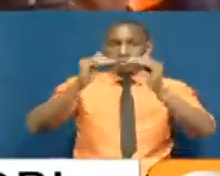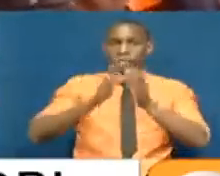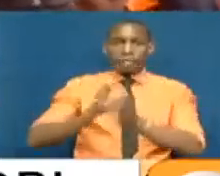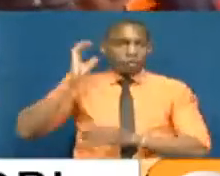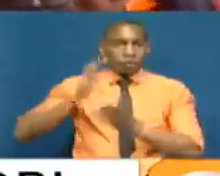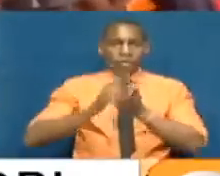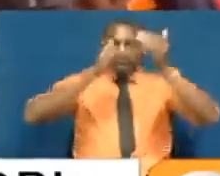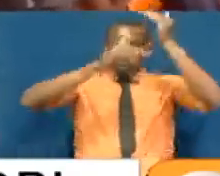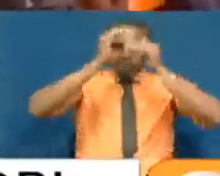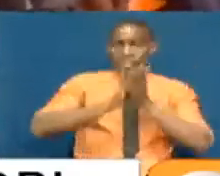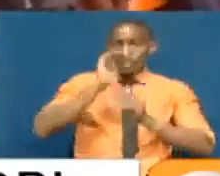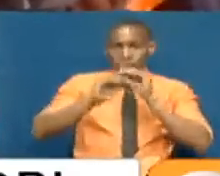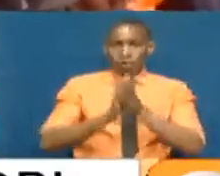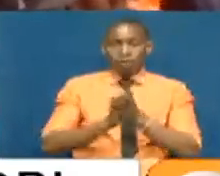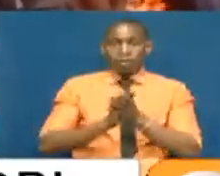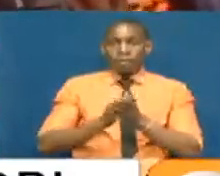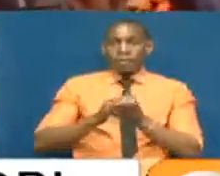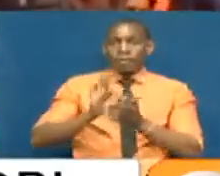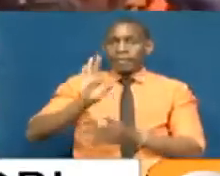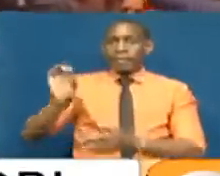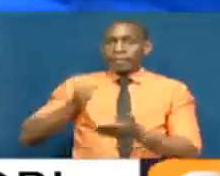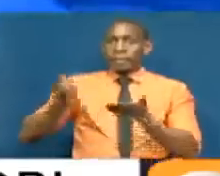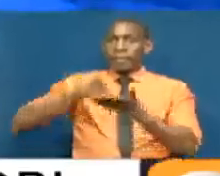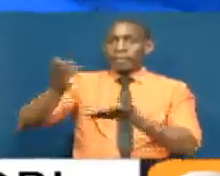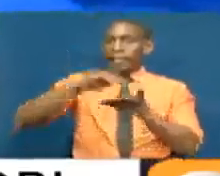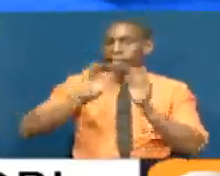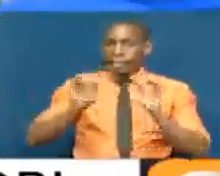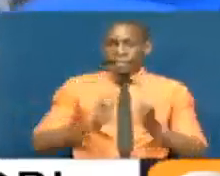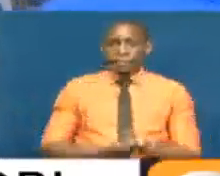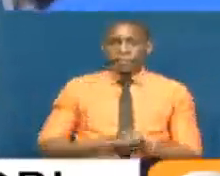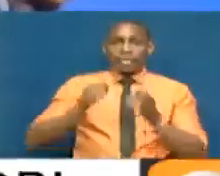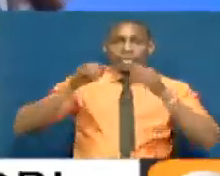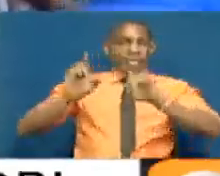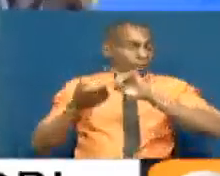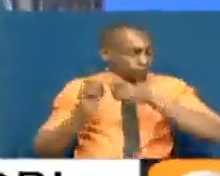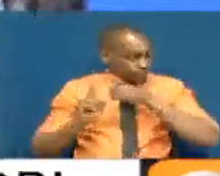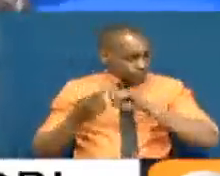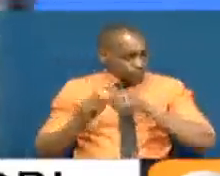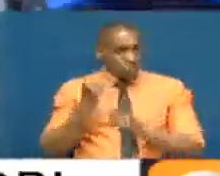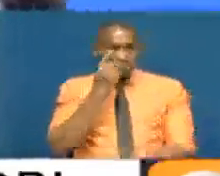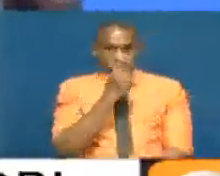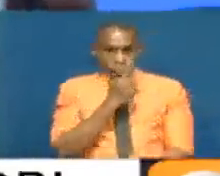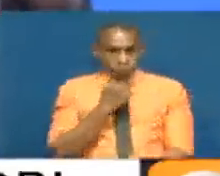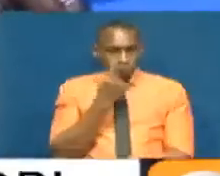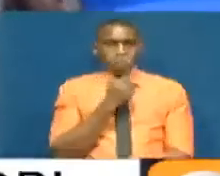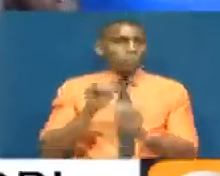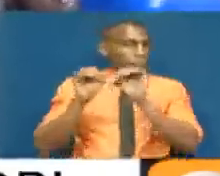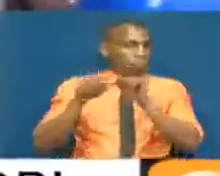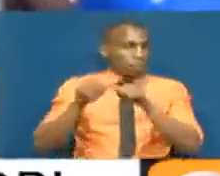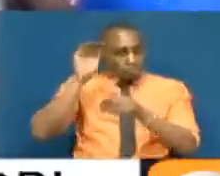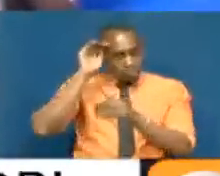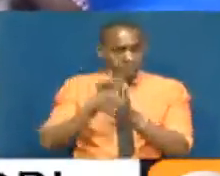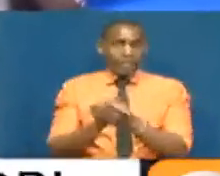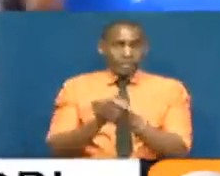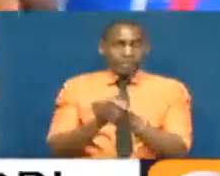tertiary mpaka chuo kikuu, hakuna karo tena. Ujiulize ni nani unaweza